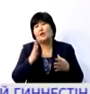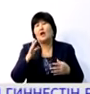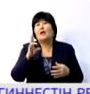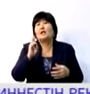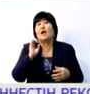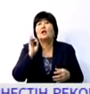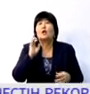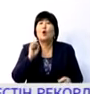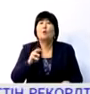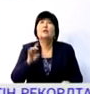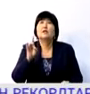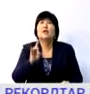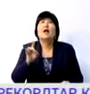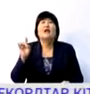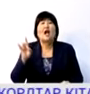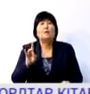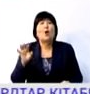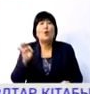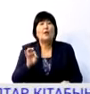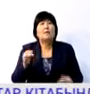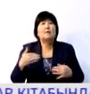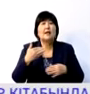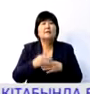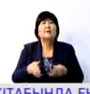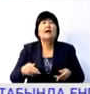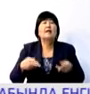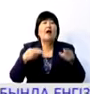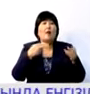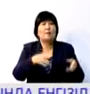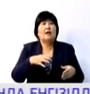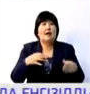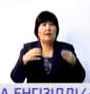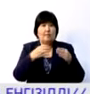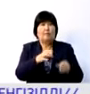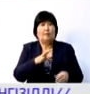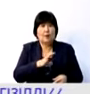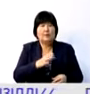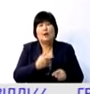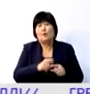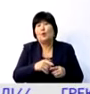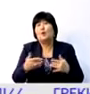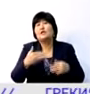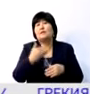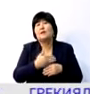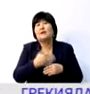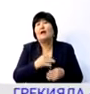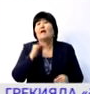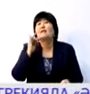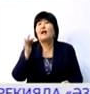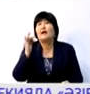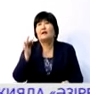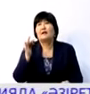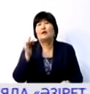Нарком Жүргенов деген Рахымжан Отарбаевтың спектаклін апарған болатынбыз. Және бұл спектакльде тарихи